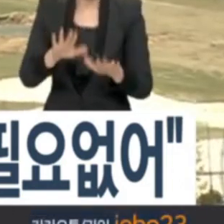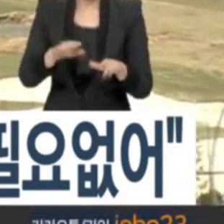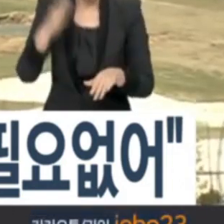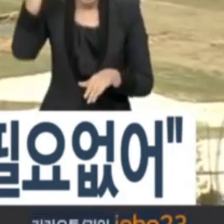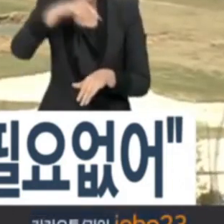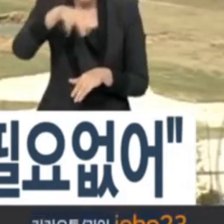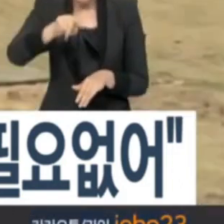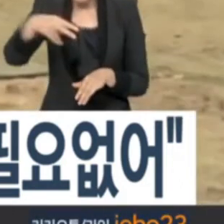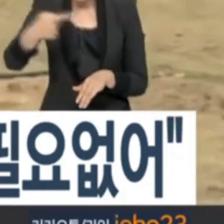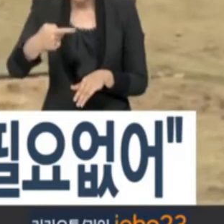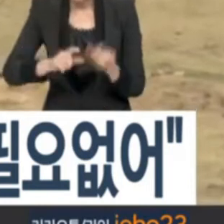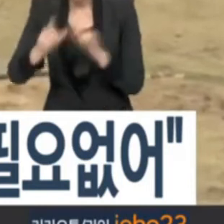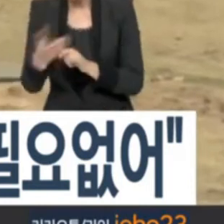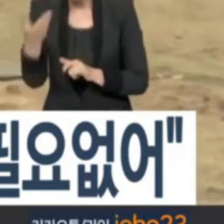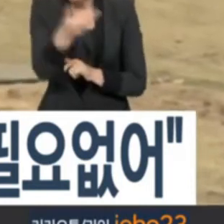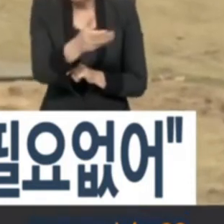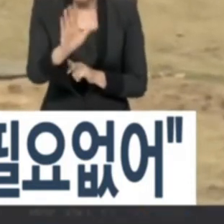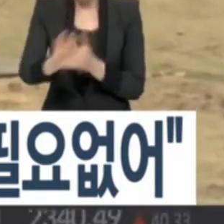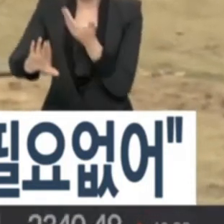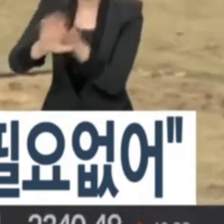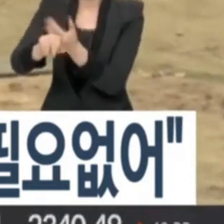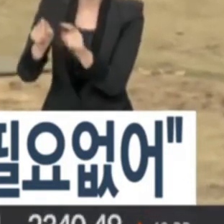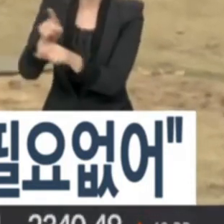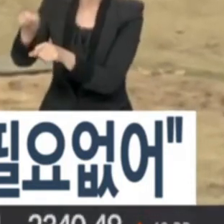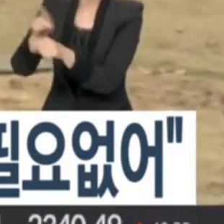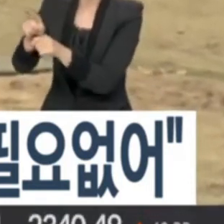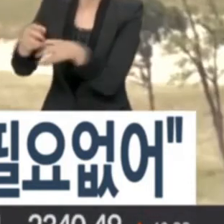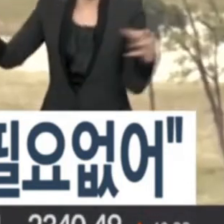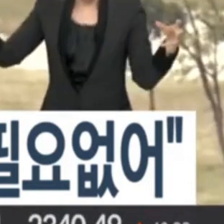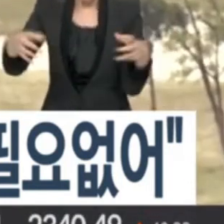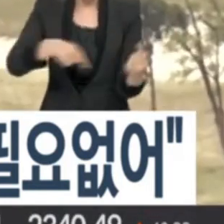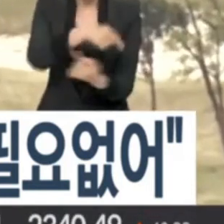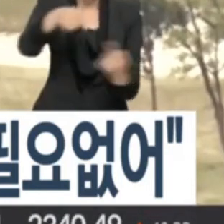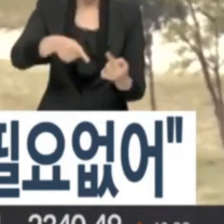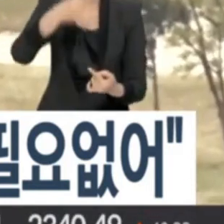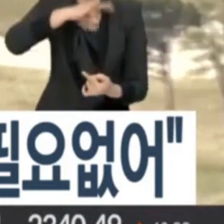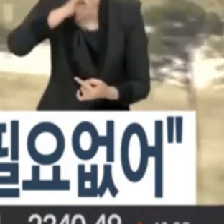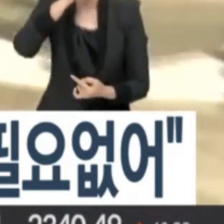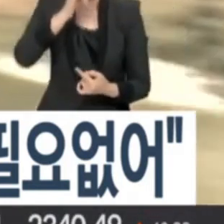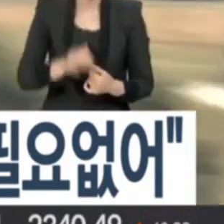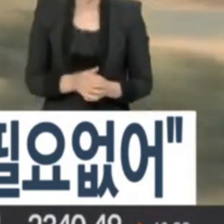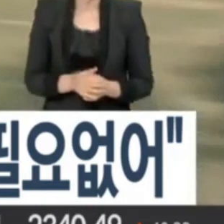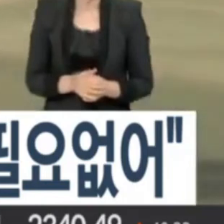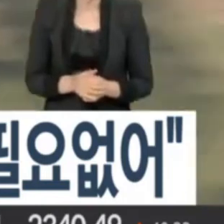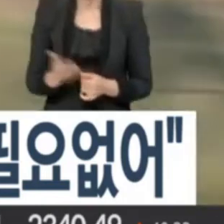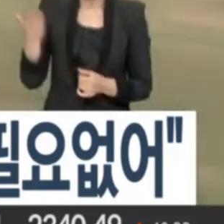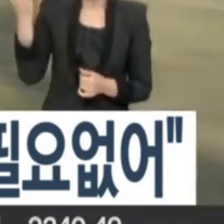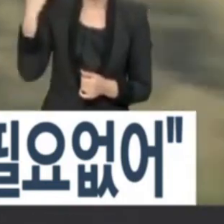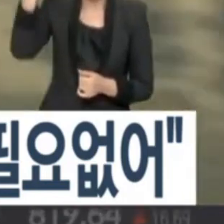사드를 추가로 배치하는 것보다 더 나은 통합 방어 시스템이 될 것이라며 이렇게 말했습니다. 또